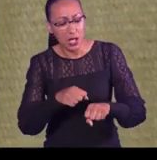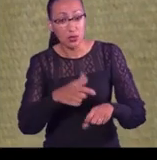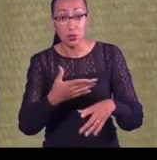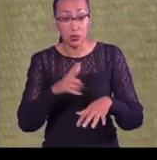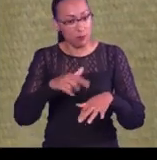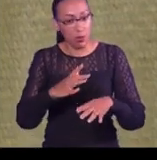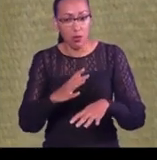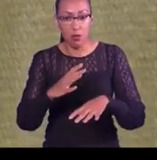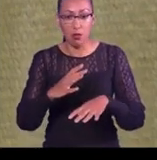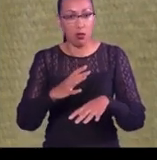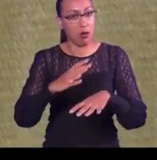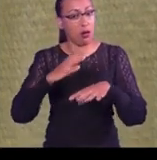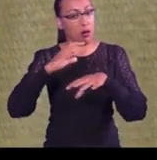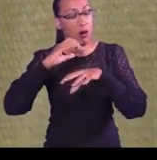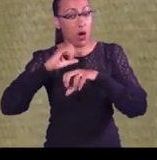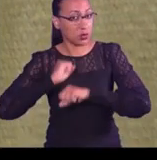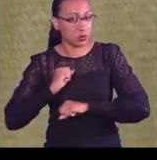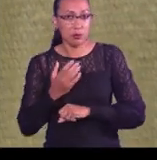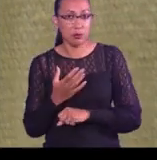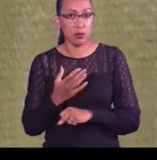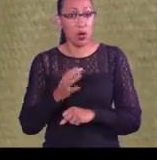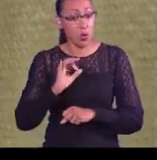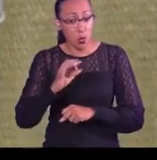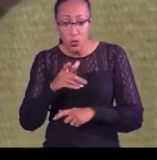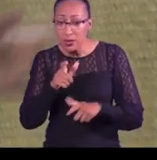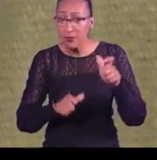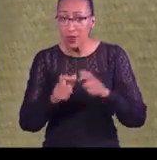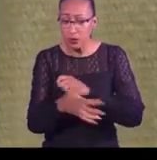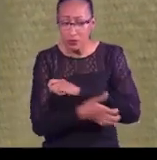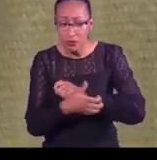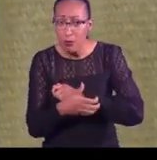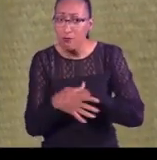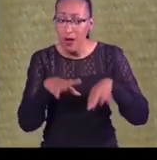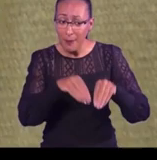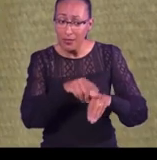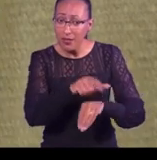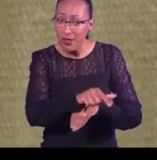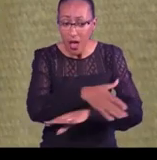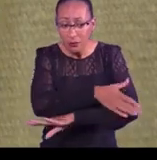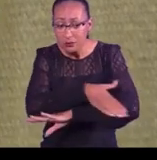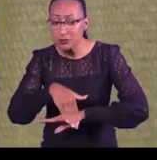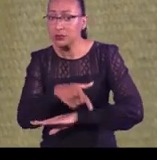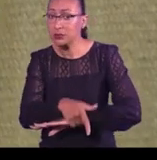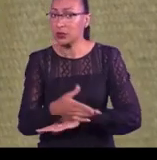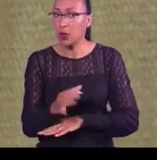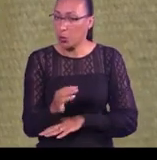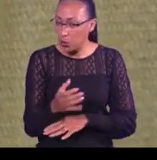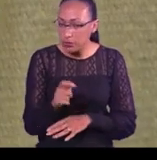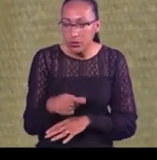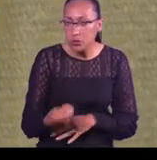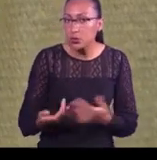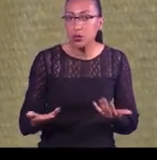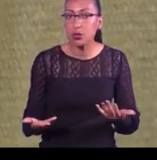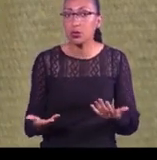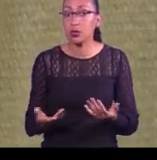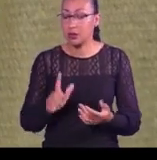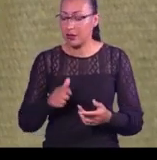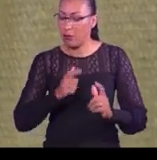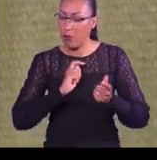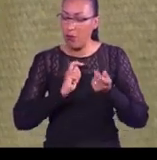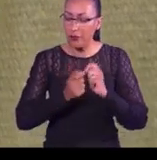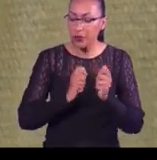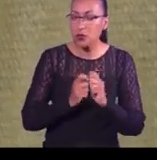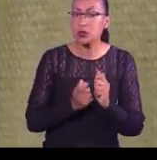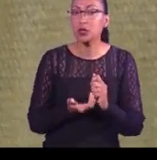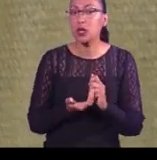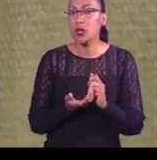Nadeau l'a dit tout à l'heure, ce sont les plus démunis. Bien sûr, il y a d'autres qui se sont positionnés sous ces traits de code qui vont se voir négocier